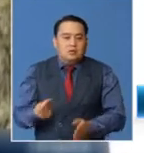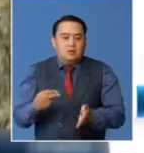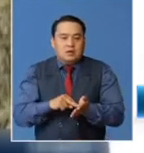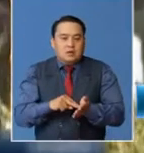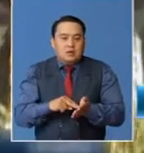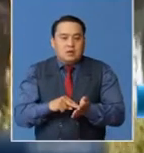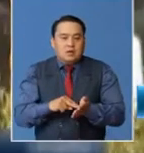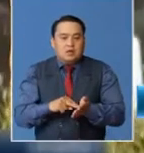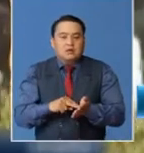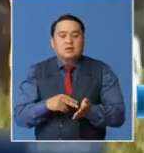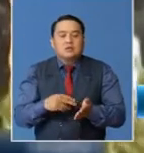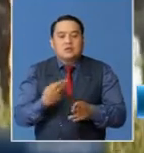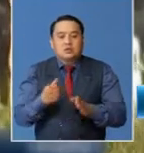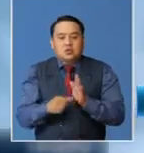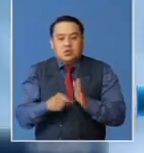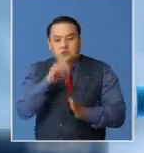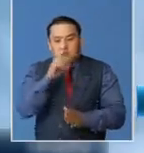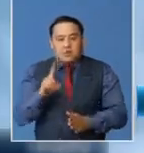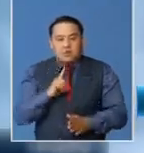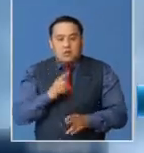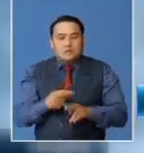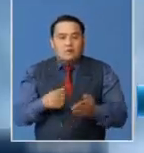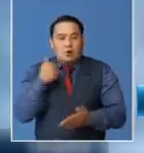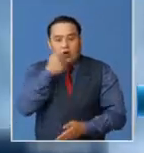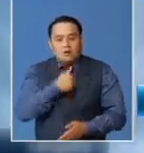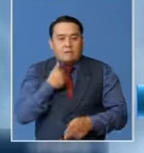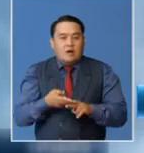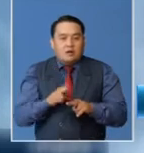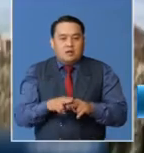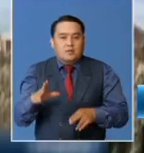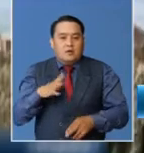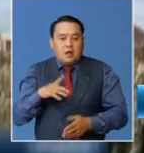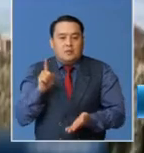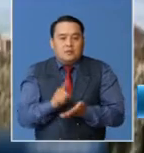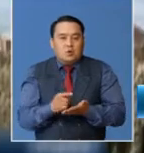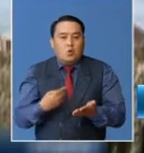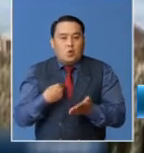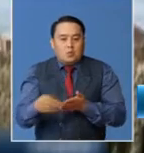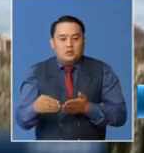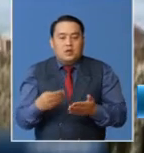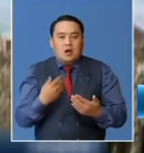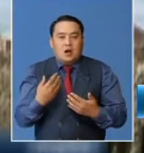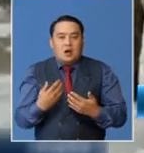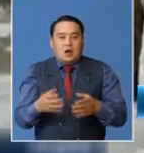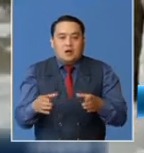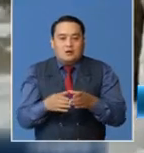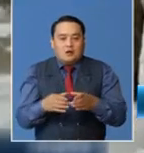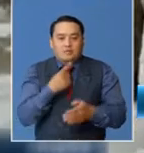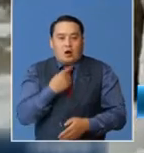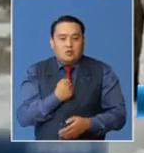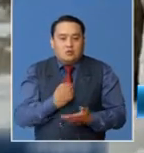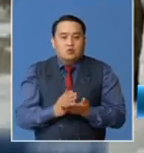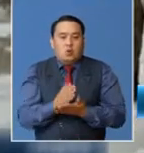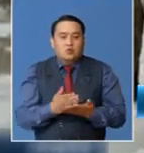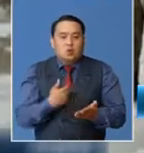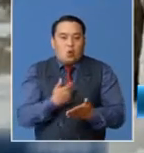жилья ставка по займу 6% годовых. Новая квартира также должна быть приобретена у застройщика. Ну а если военнослужащий